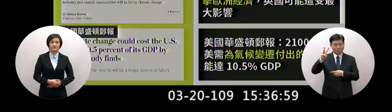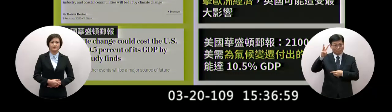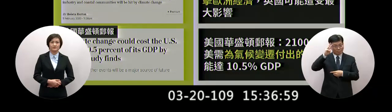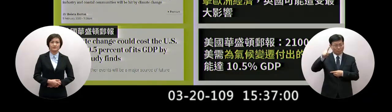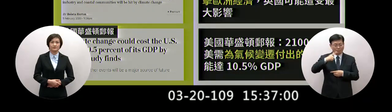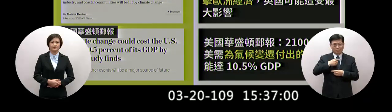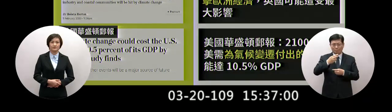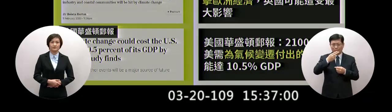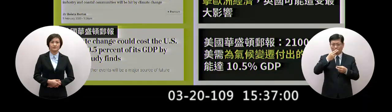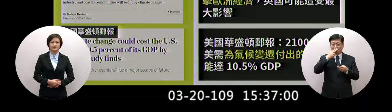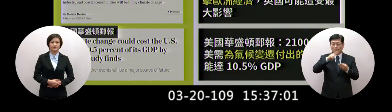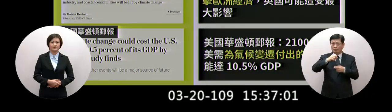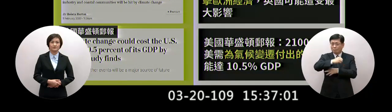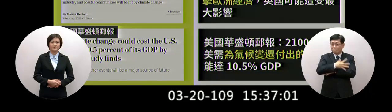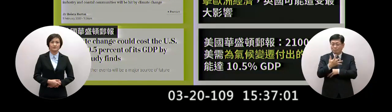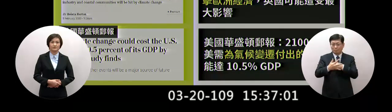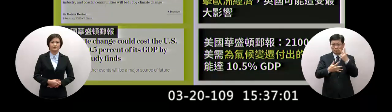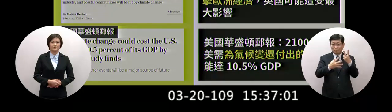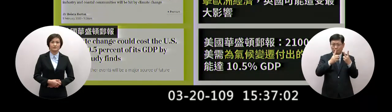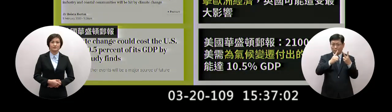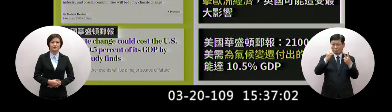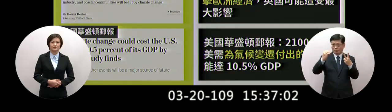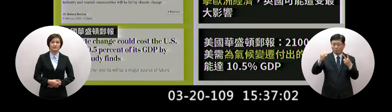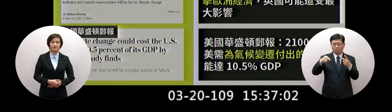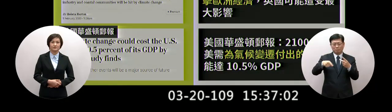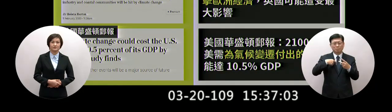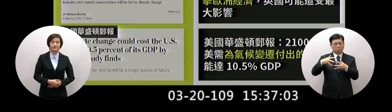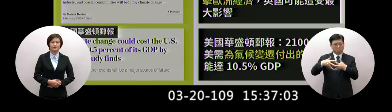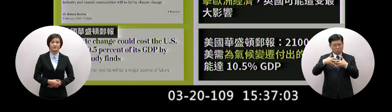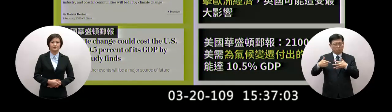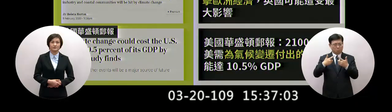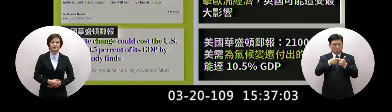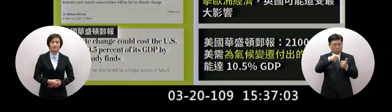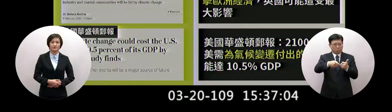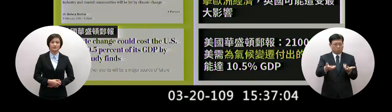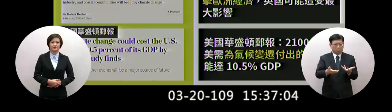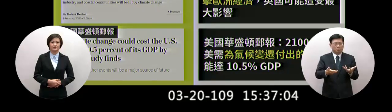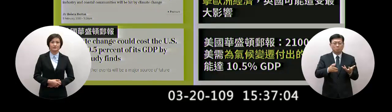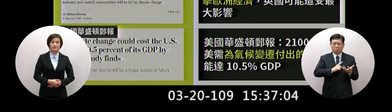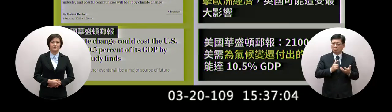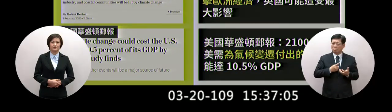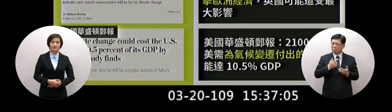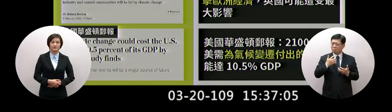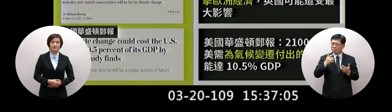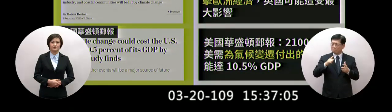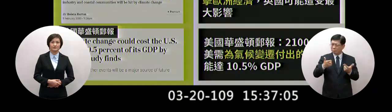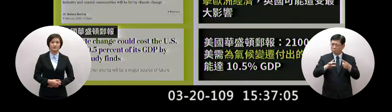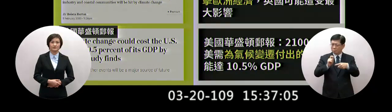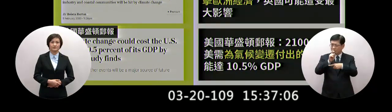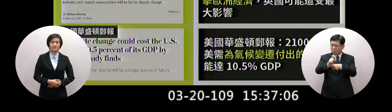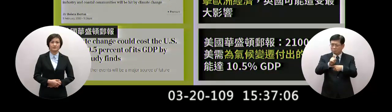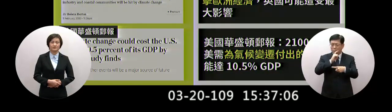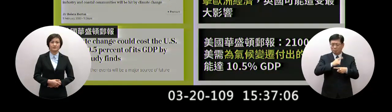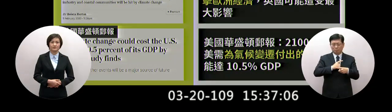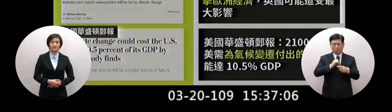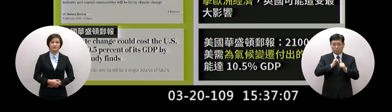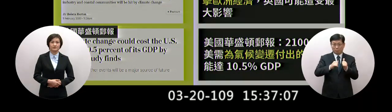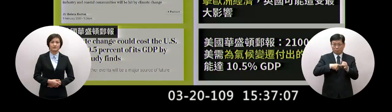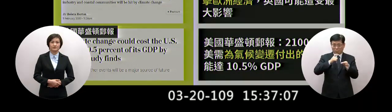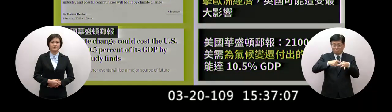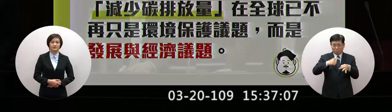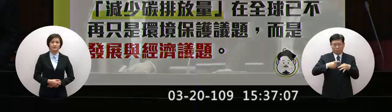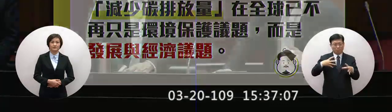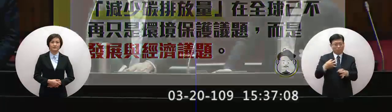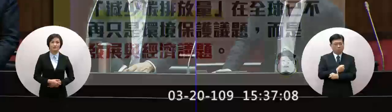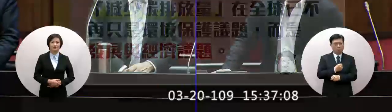说2100年的时候，美国可能会为气候变迁付出的大概10%的 GDP 的这样子的数